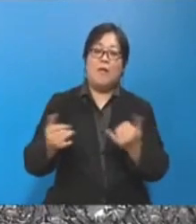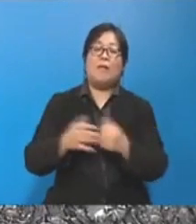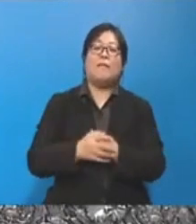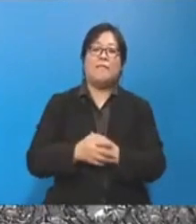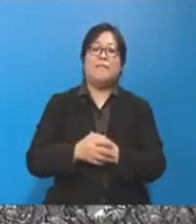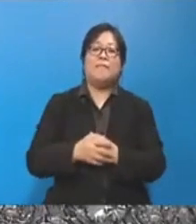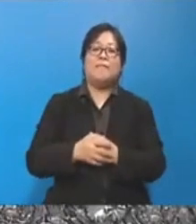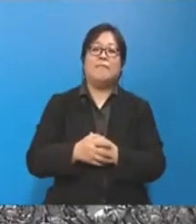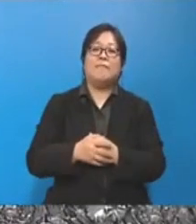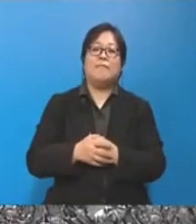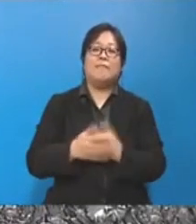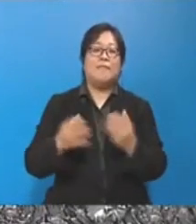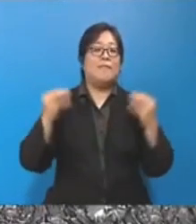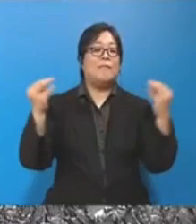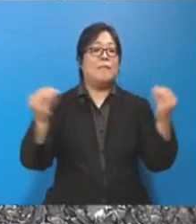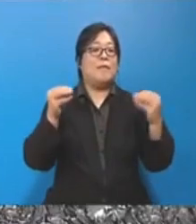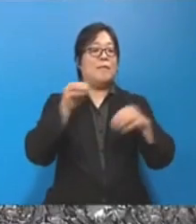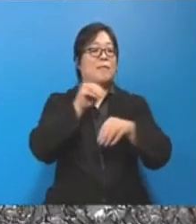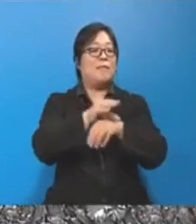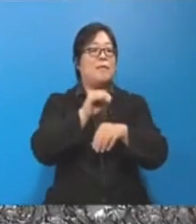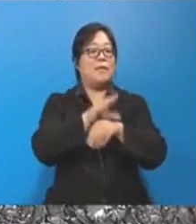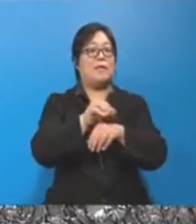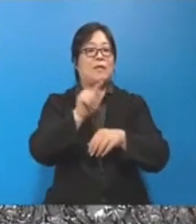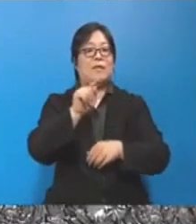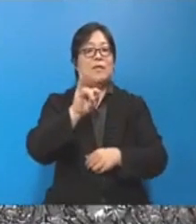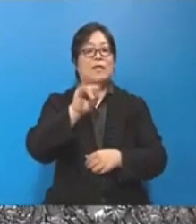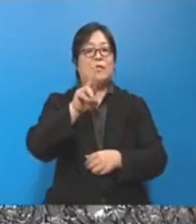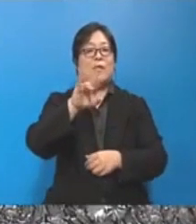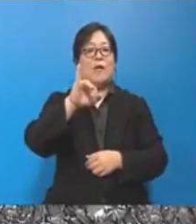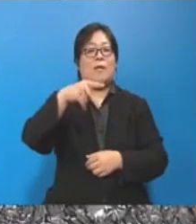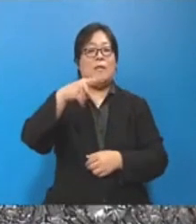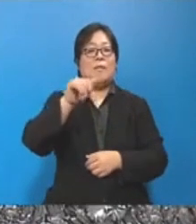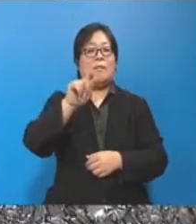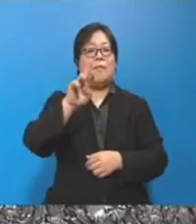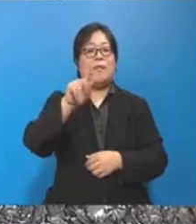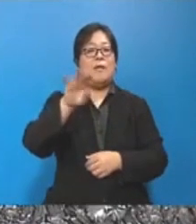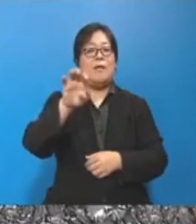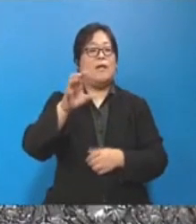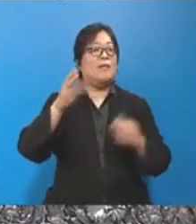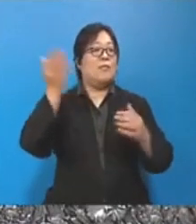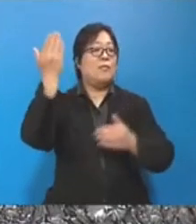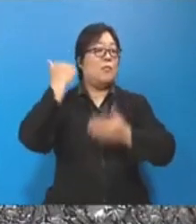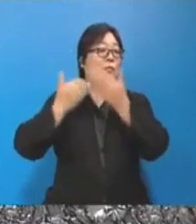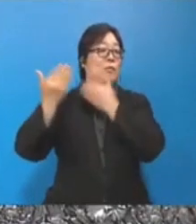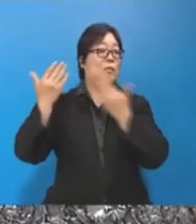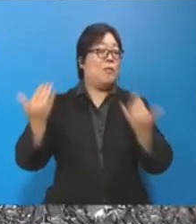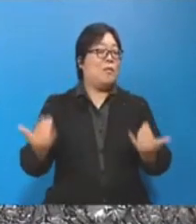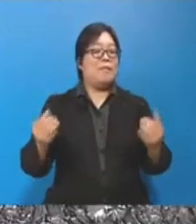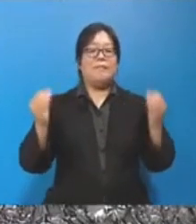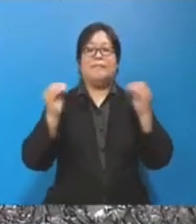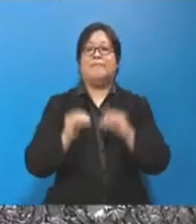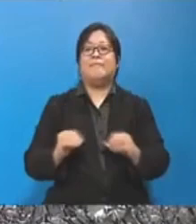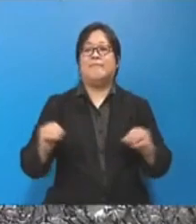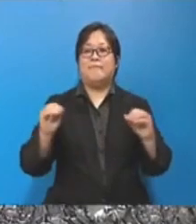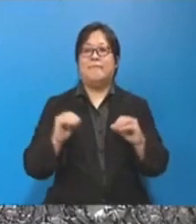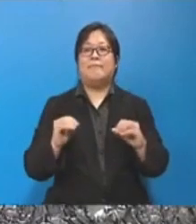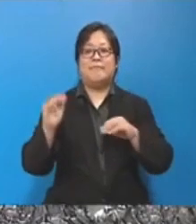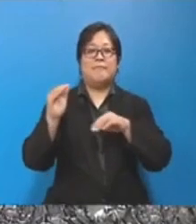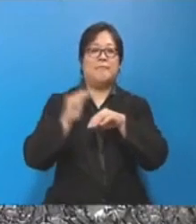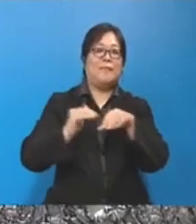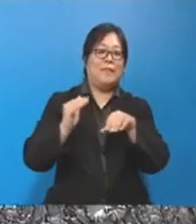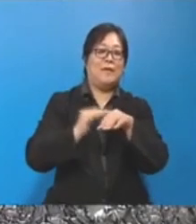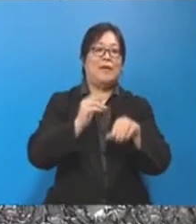memandangkan majelis penasihat reports dahulunya tidak lagi di pedih